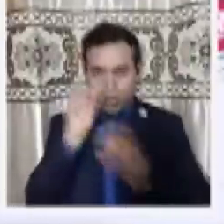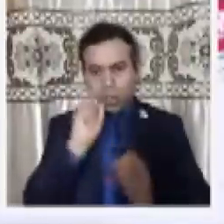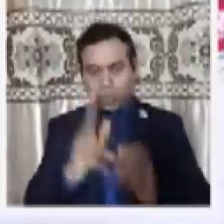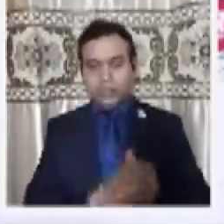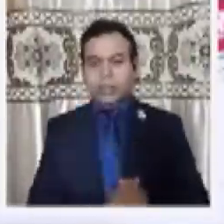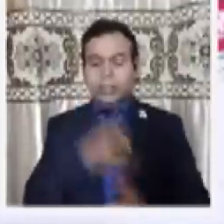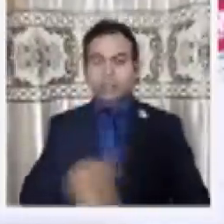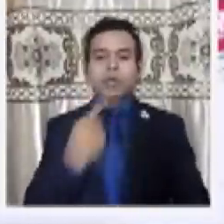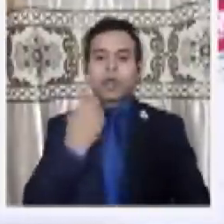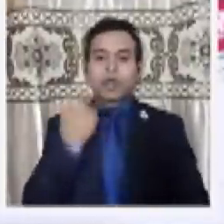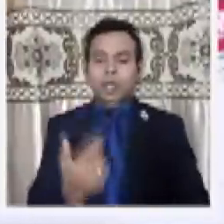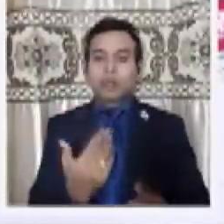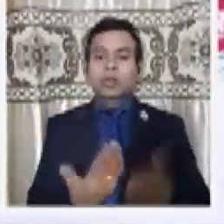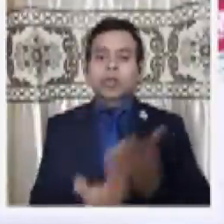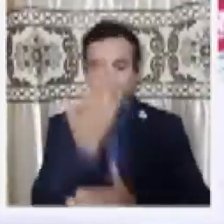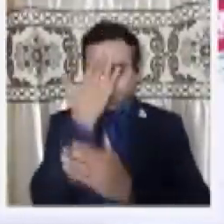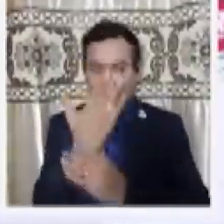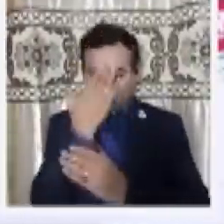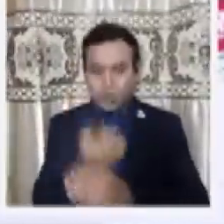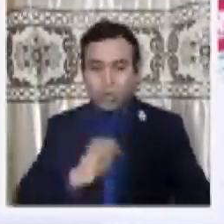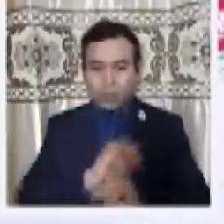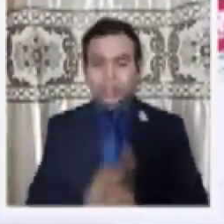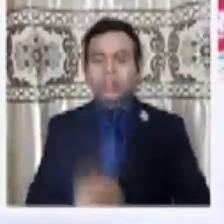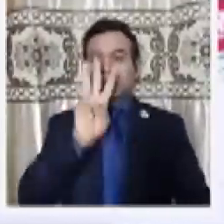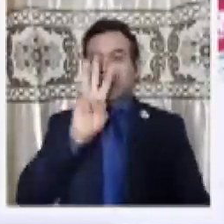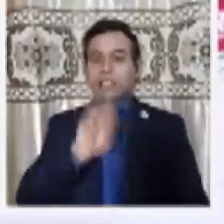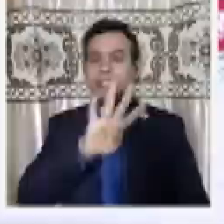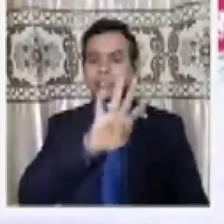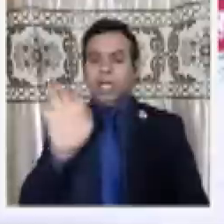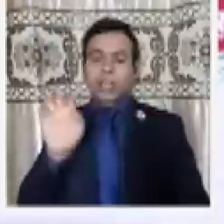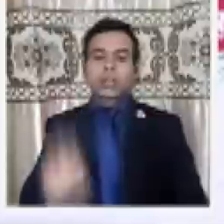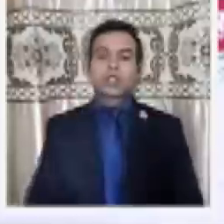8,89,152টি। 24 ঘন্টায় যা নমুনা পরীক্ষা হয়েছে তাতে শনাক্ত হয়েছে